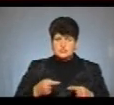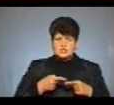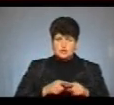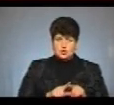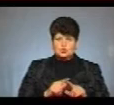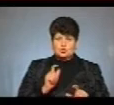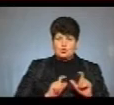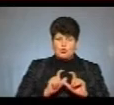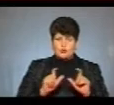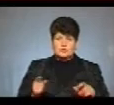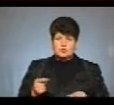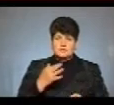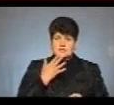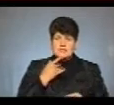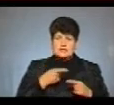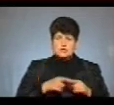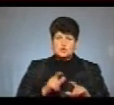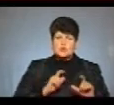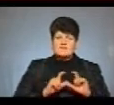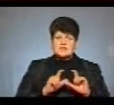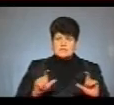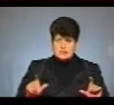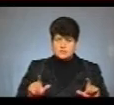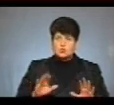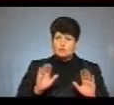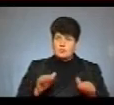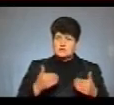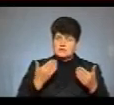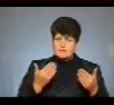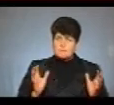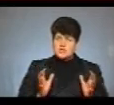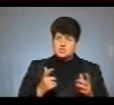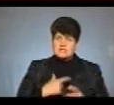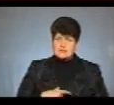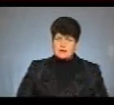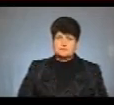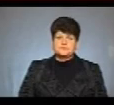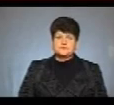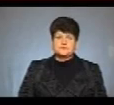Тернопільського національного технічного університету. Я вам кажу до побачення, бережіть себе.